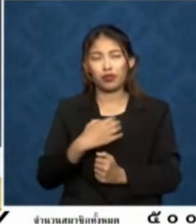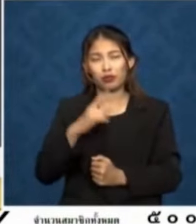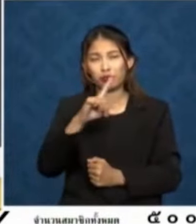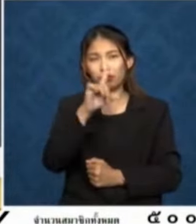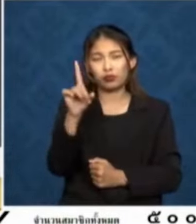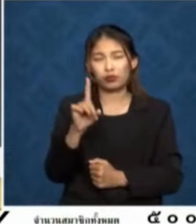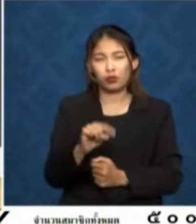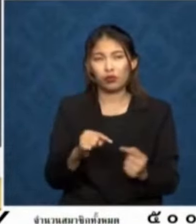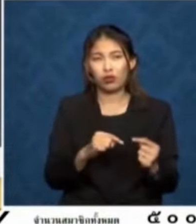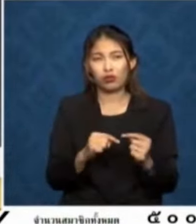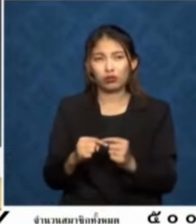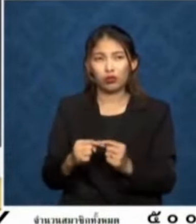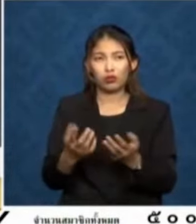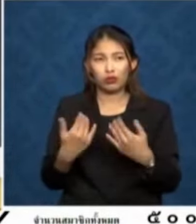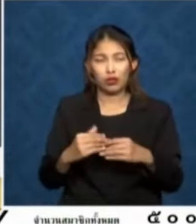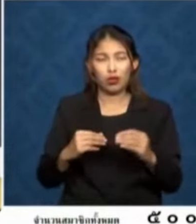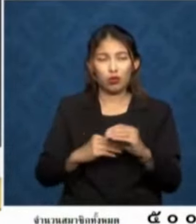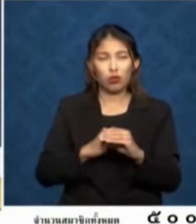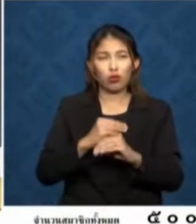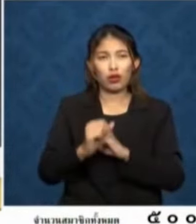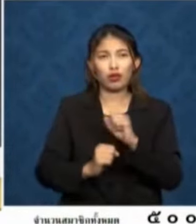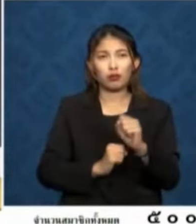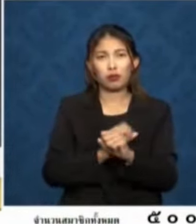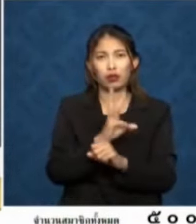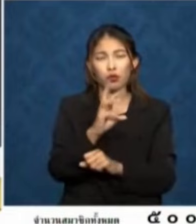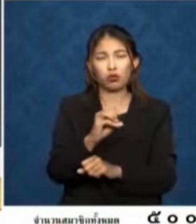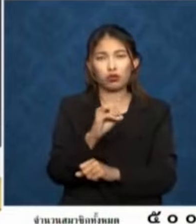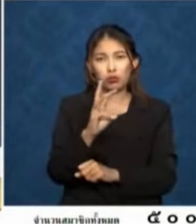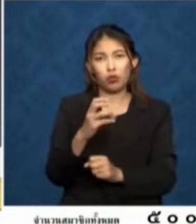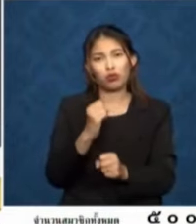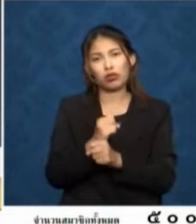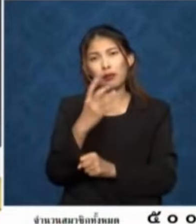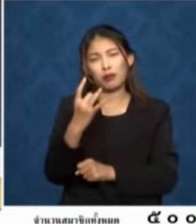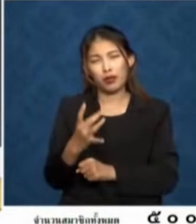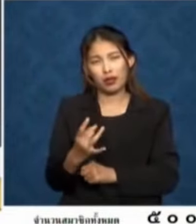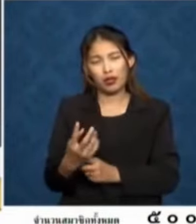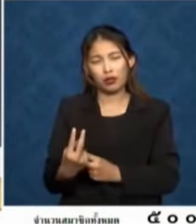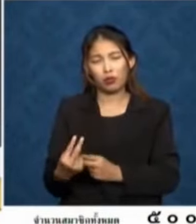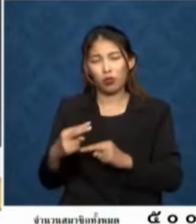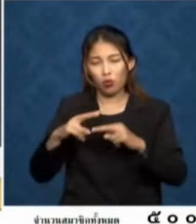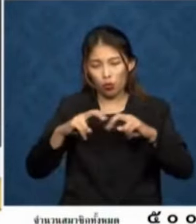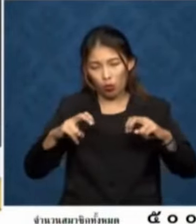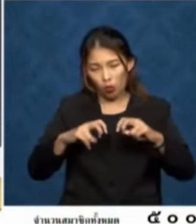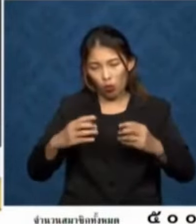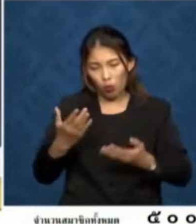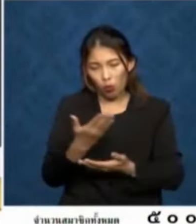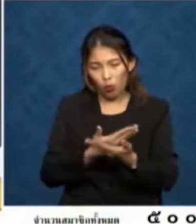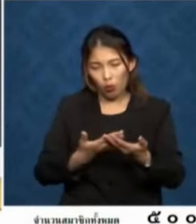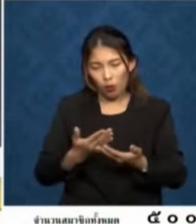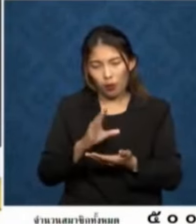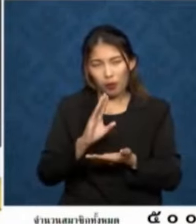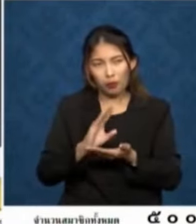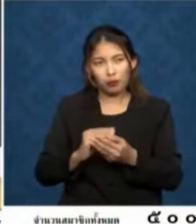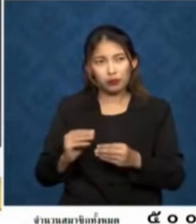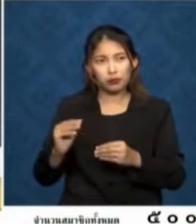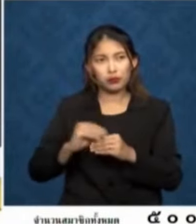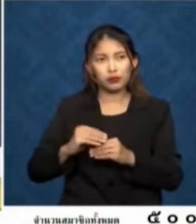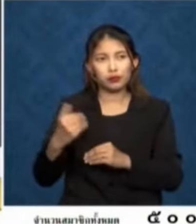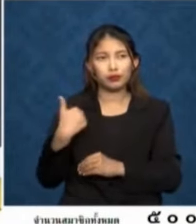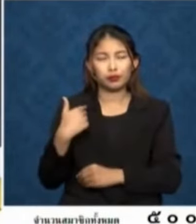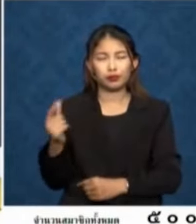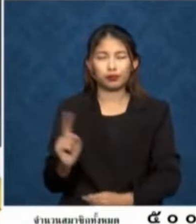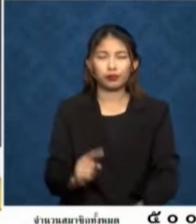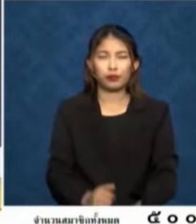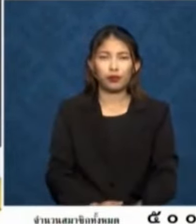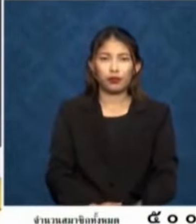สงสัยต่อไปว่าแล้วโครงการปี 66ทำอะไรจึงทำการสืบค้นข้อมูลเพิ่มเติมค่ะสไลด์ต่อไป